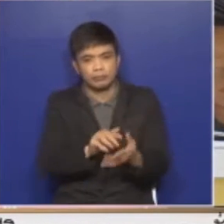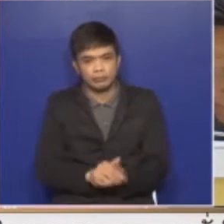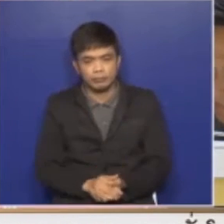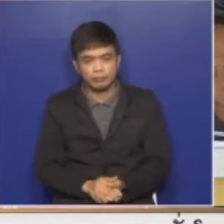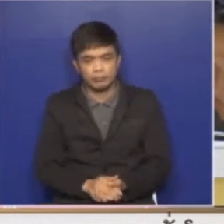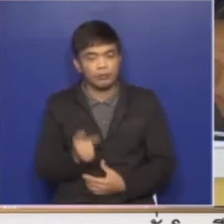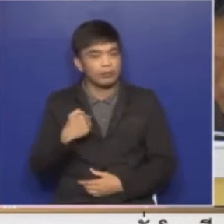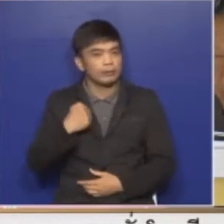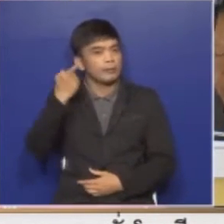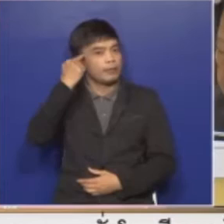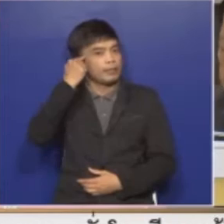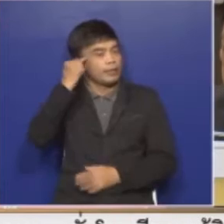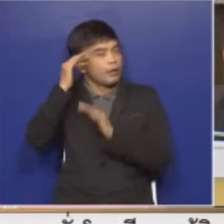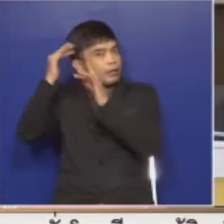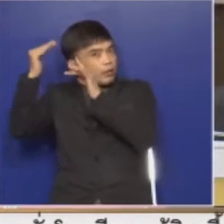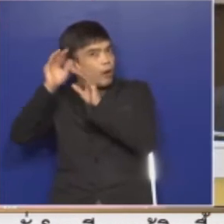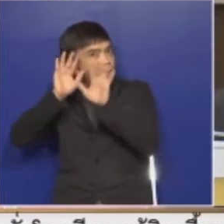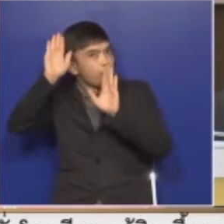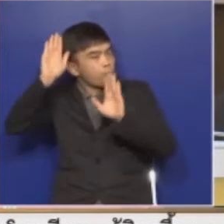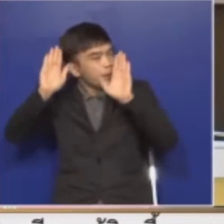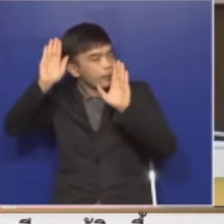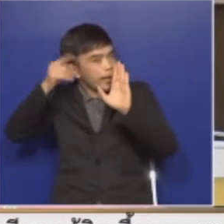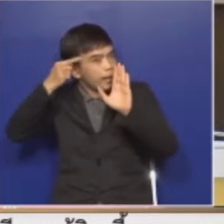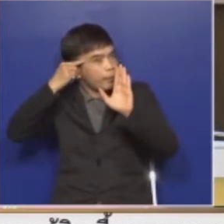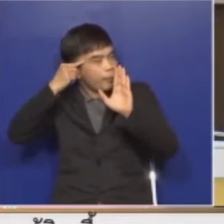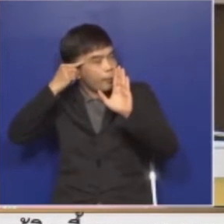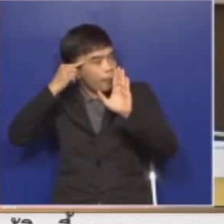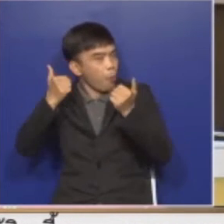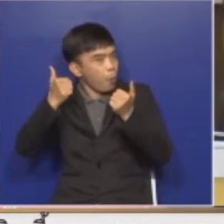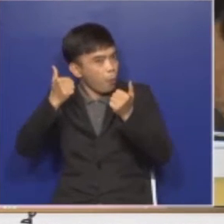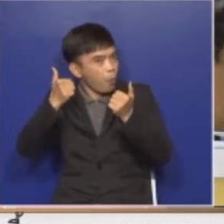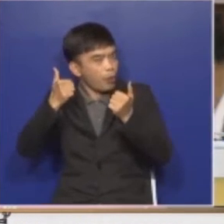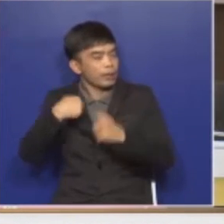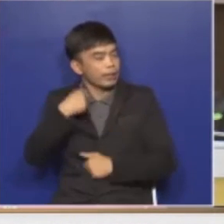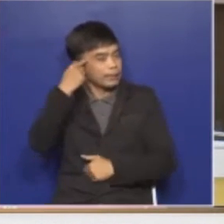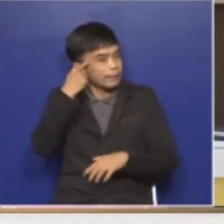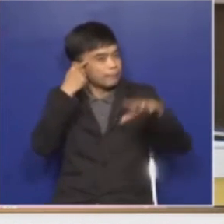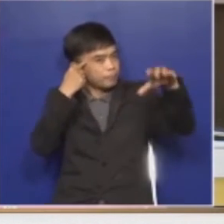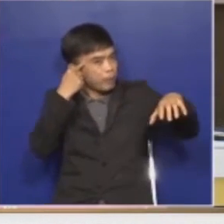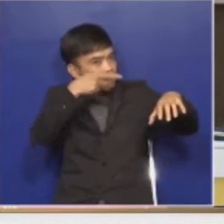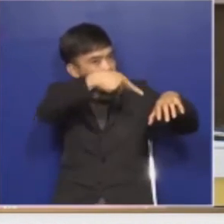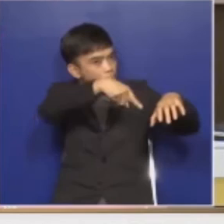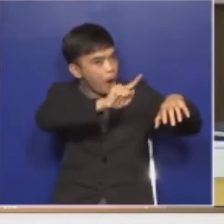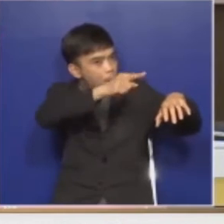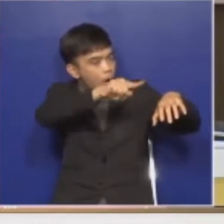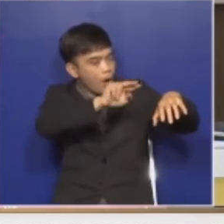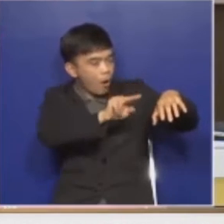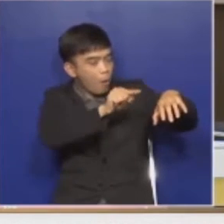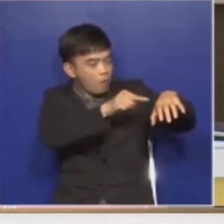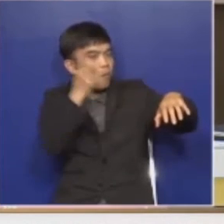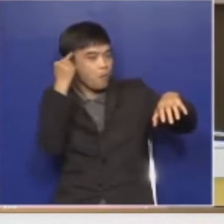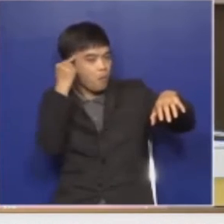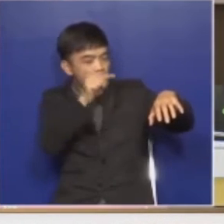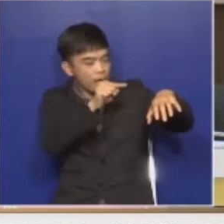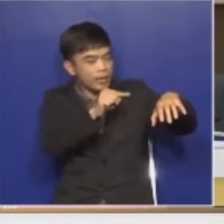เราเนี่ยสมัยก่อนเนี่ยพอประชาธิปไตยเบ่งบานเราก็คิดว่าสถาบันแห่งนี้นะครับจะได้มีการปลูกฝังมี